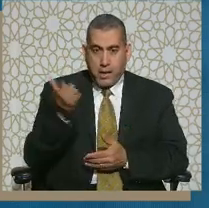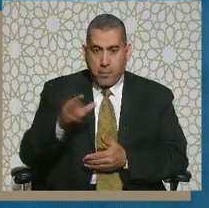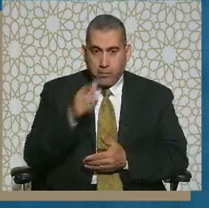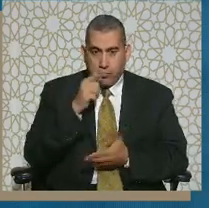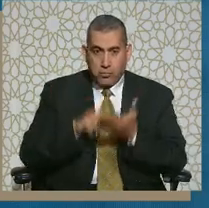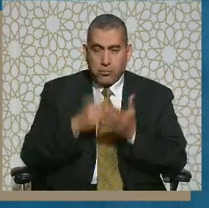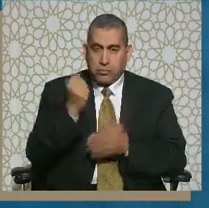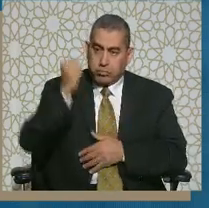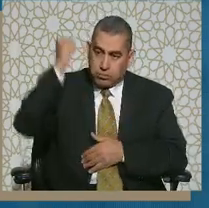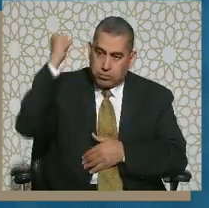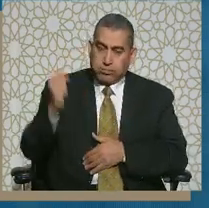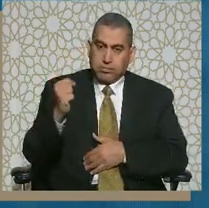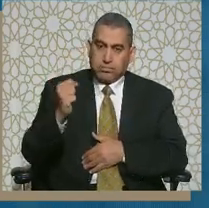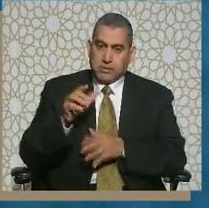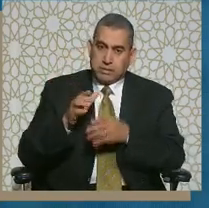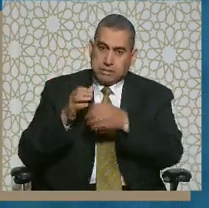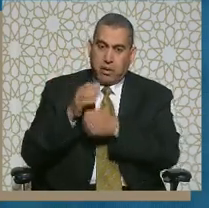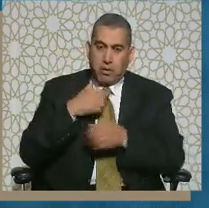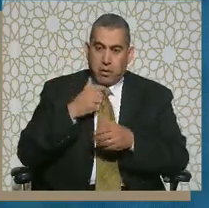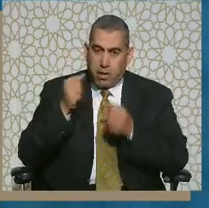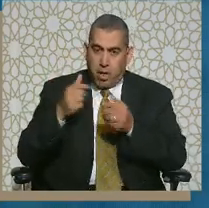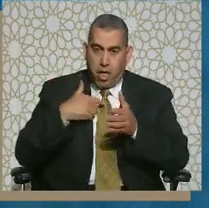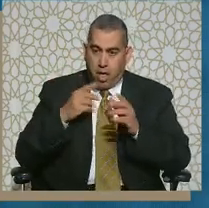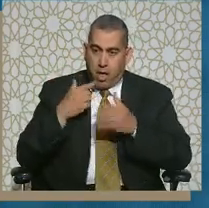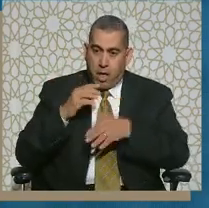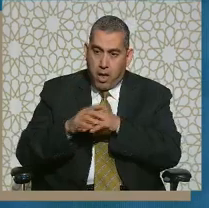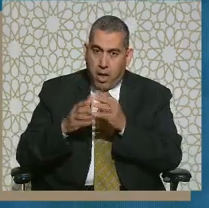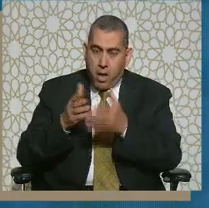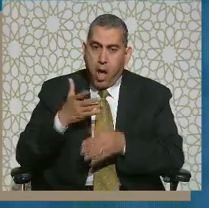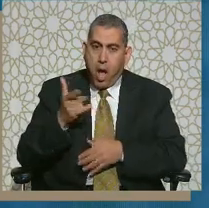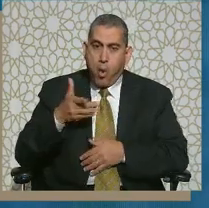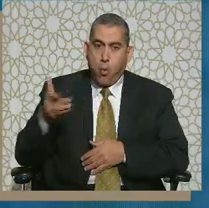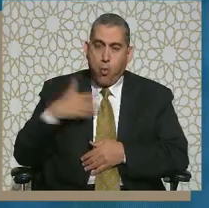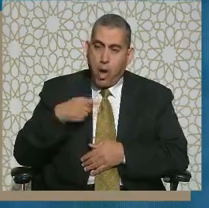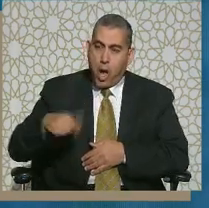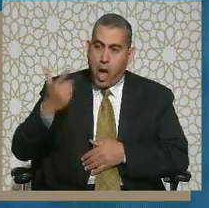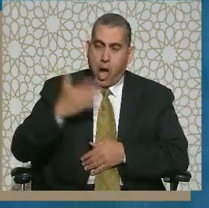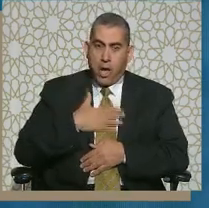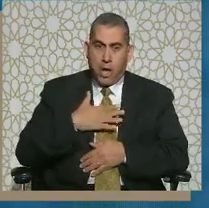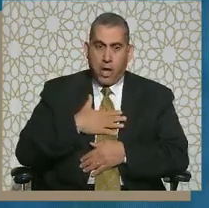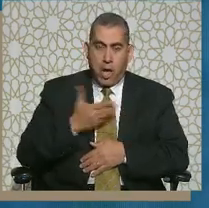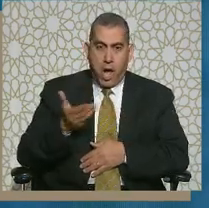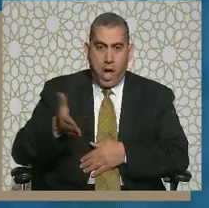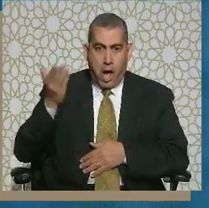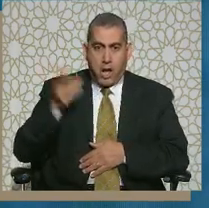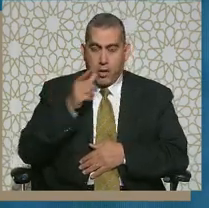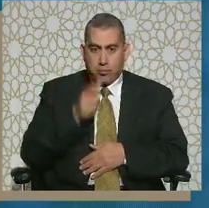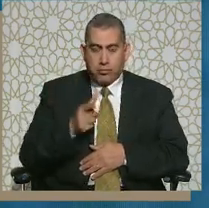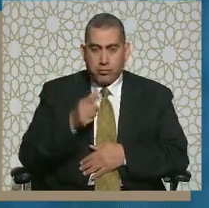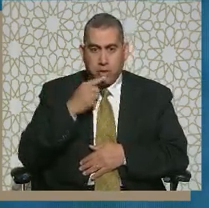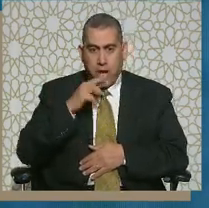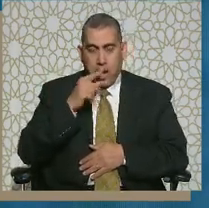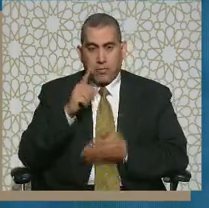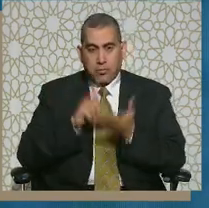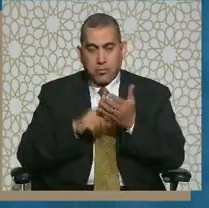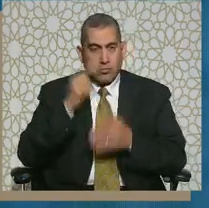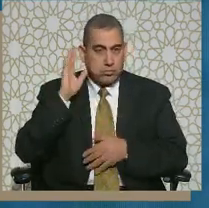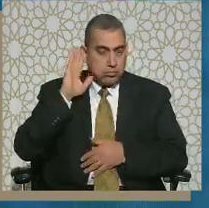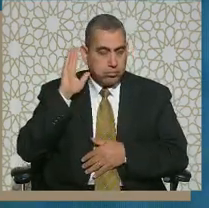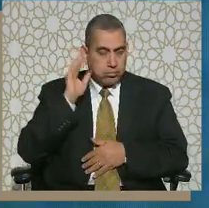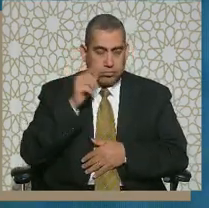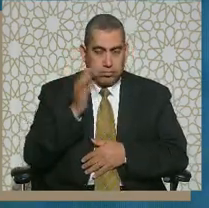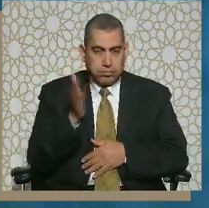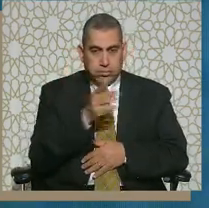قتله وحاول لا احنا ماجيناش جنبه والله ده اخويا وكان غالي عليا يعني مش مع طيب خلاص لاقي الكلام بتاع ده تتلا تلتف اليها